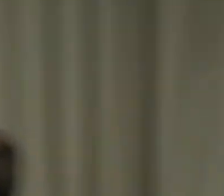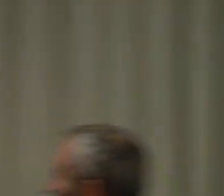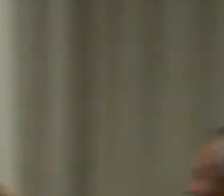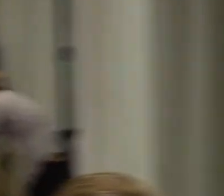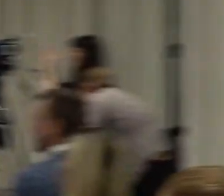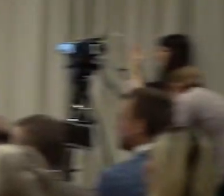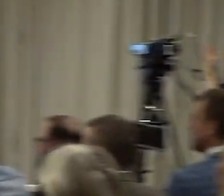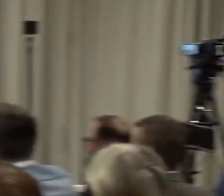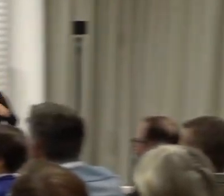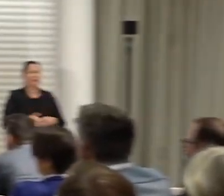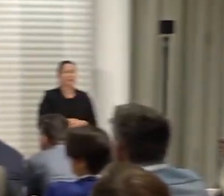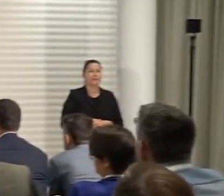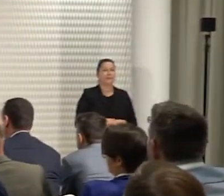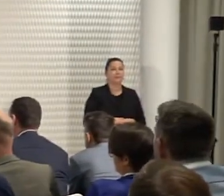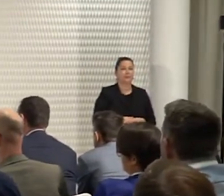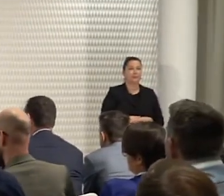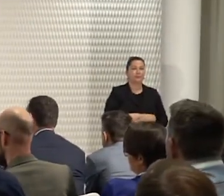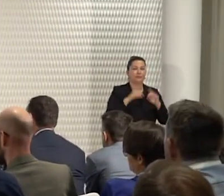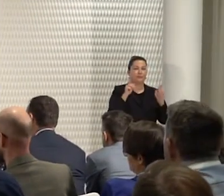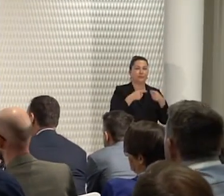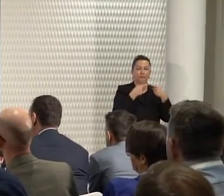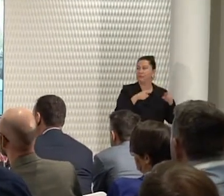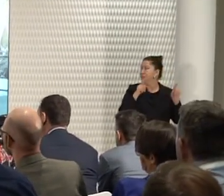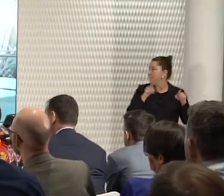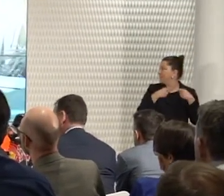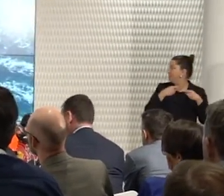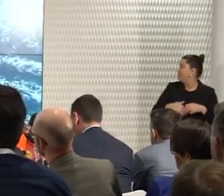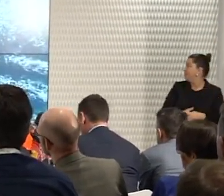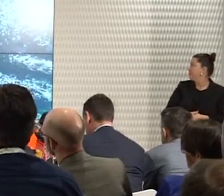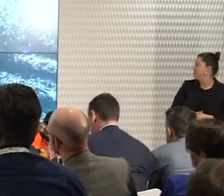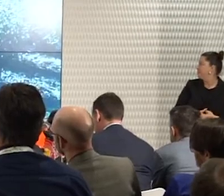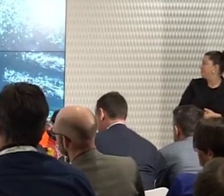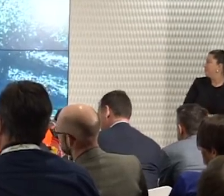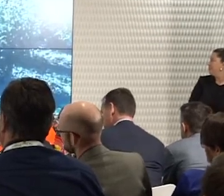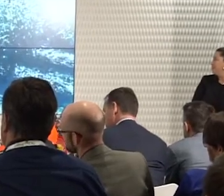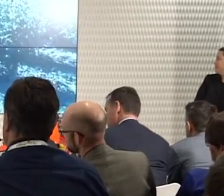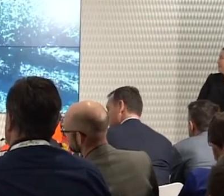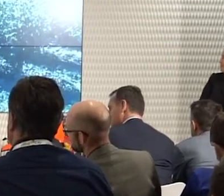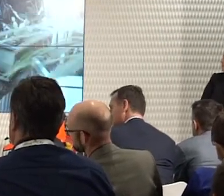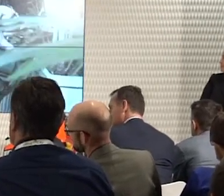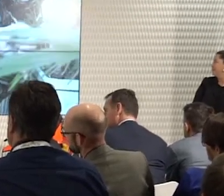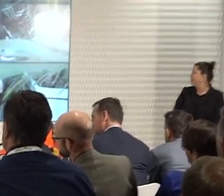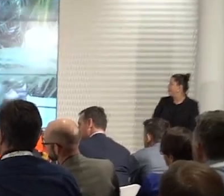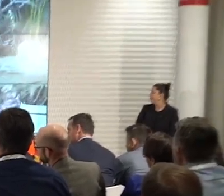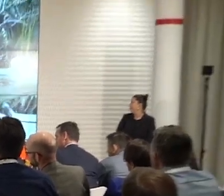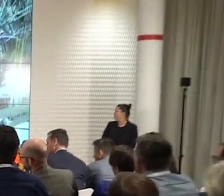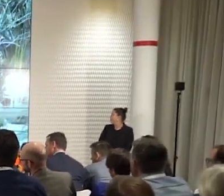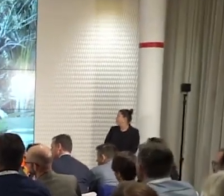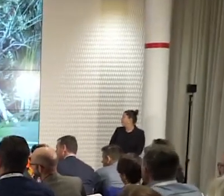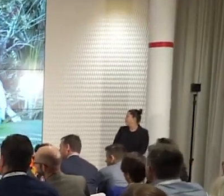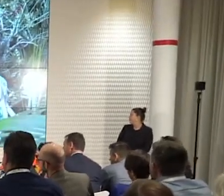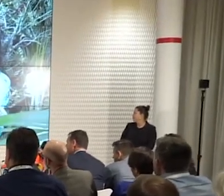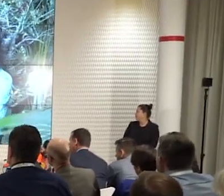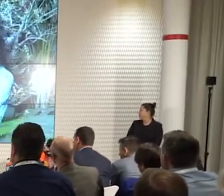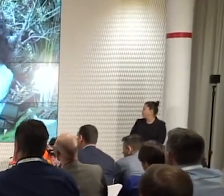If you see me, take me just the way I